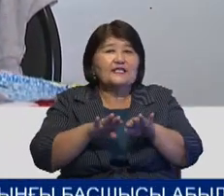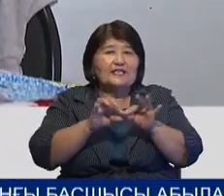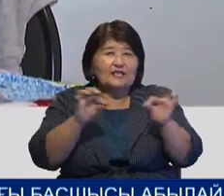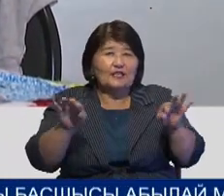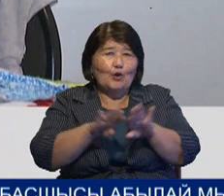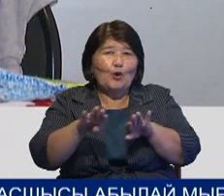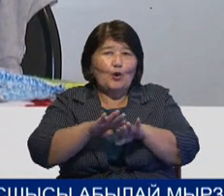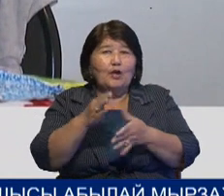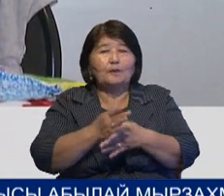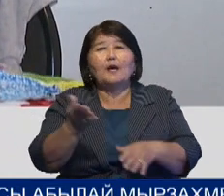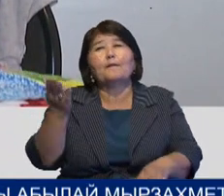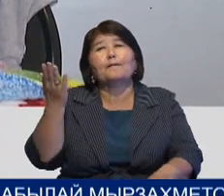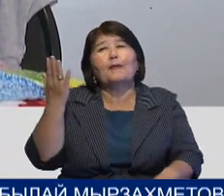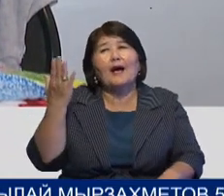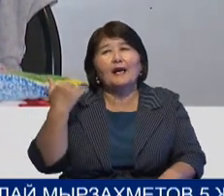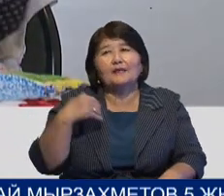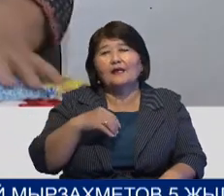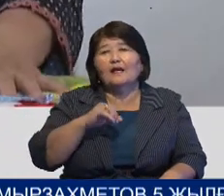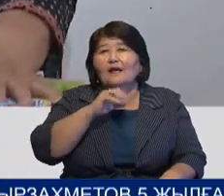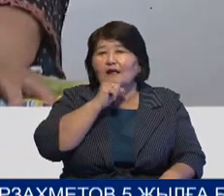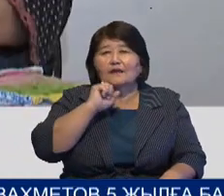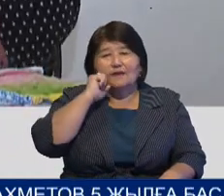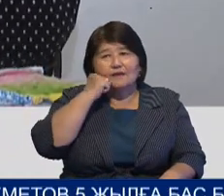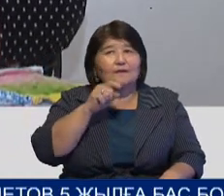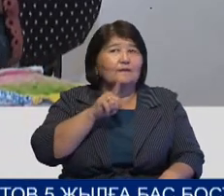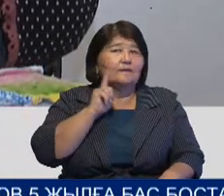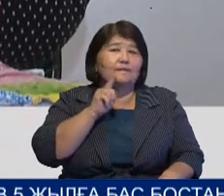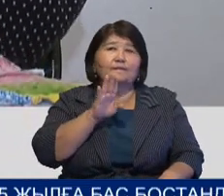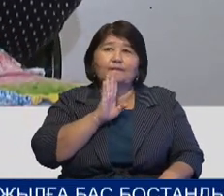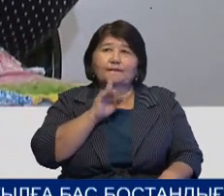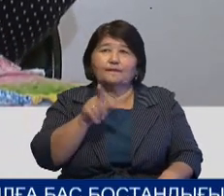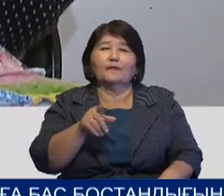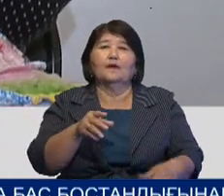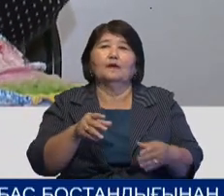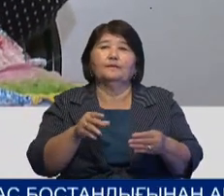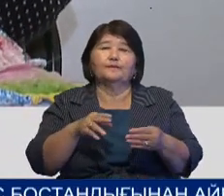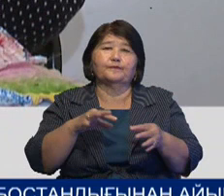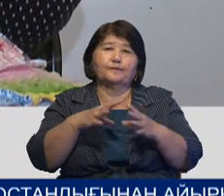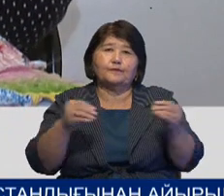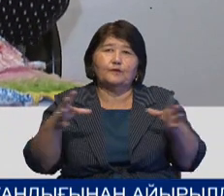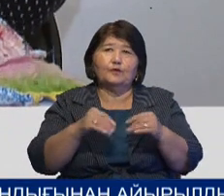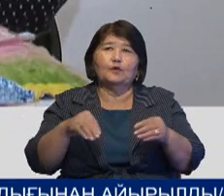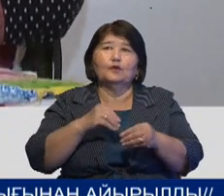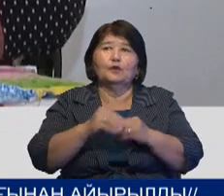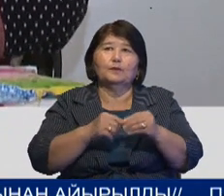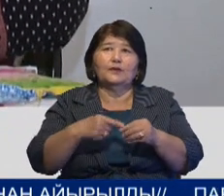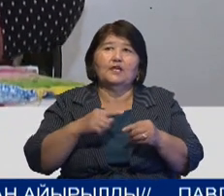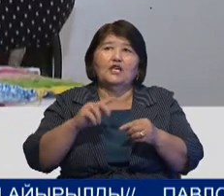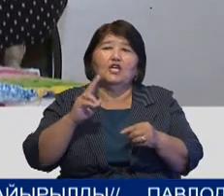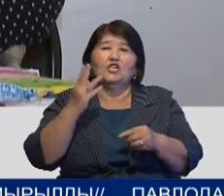бұл. Баяғыда ата-әжелеріміз жас кезімізде бұны жүнді бояп, шиге орайтынбыз,